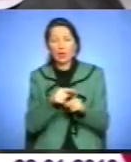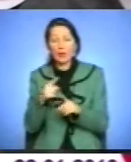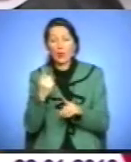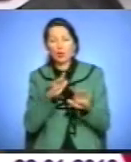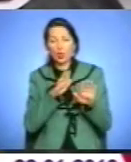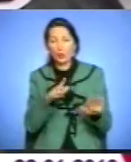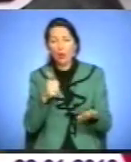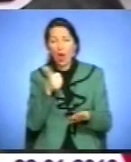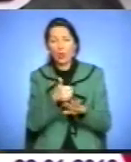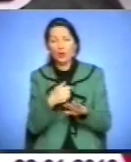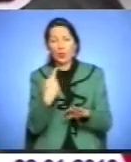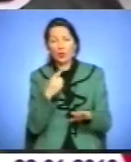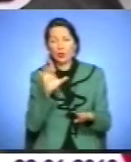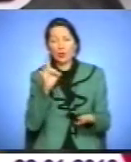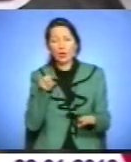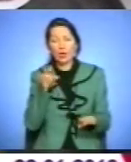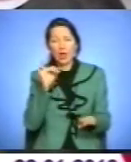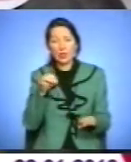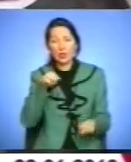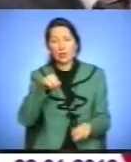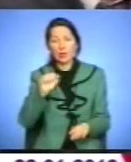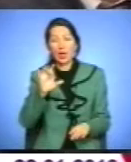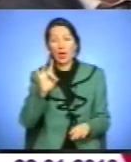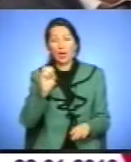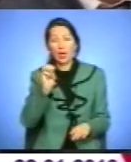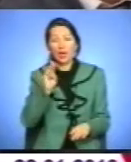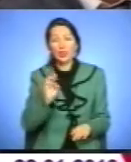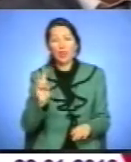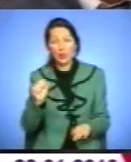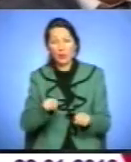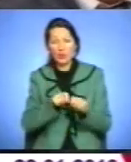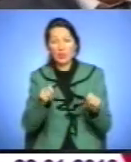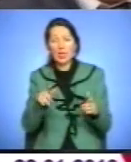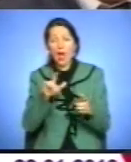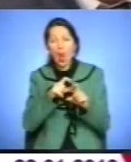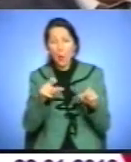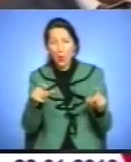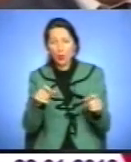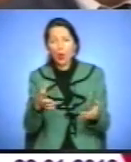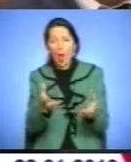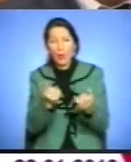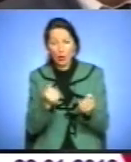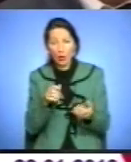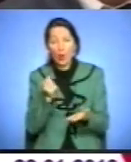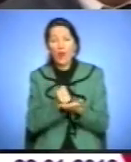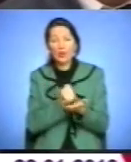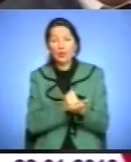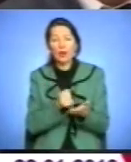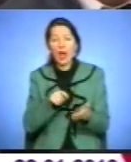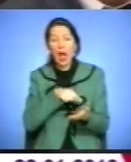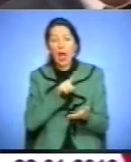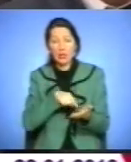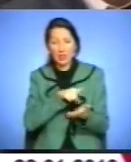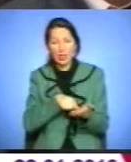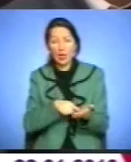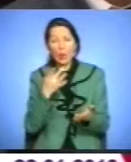голови обласної ради Сергія Тарашевського, відкриття пункту прийому візових анкет у Тернополі значно полегшило процедуру виїзду наших